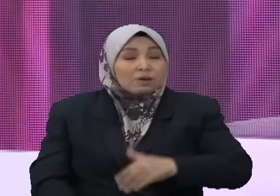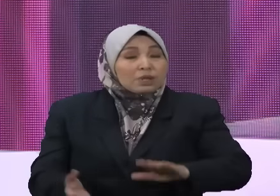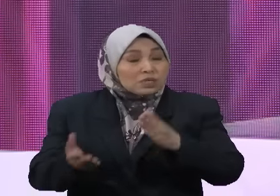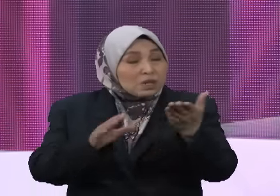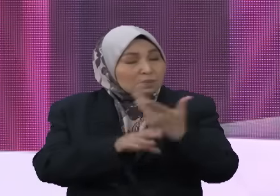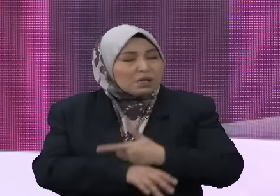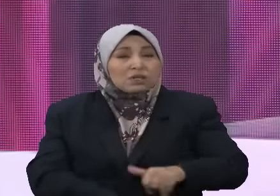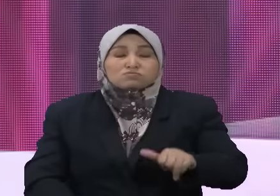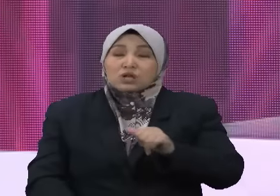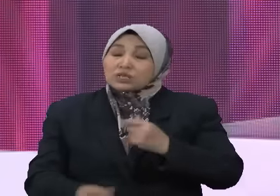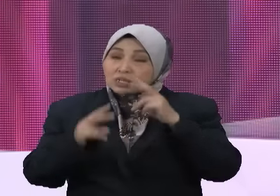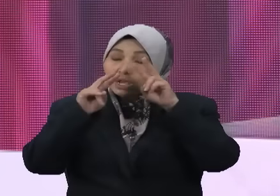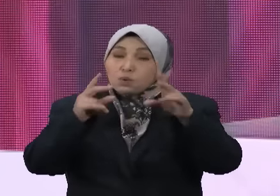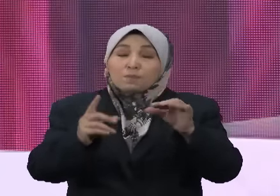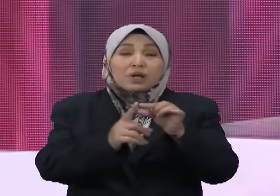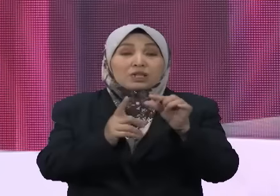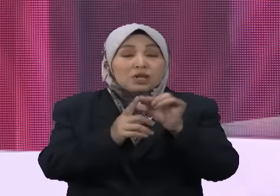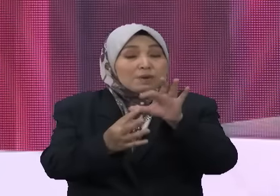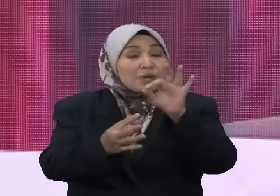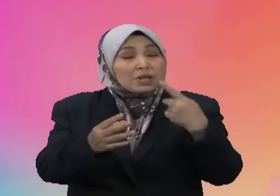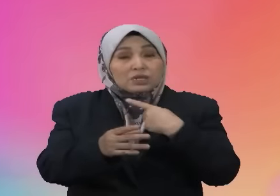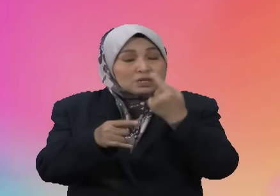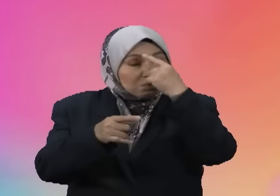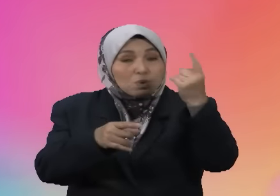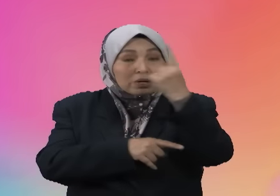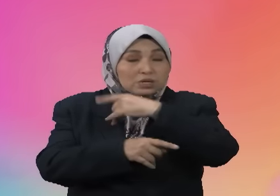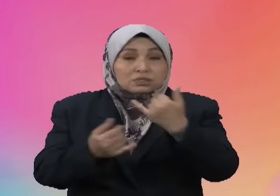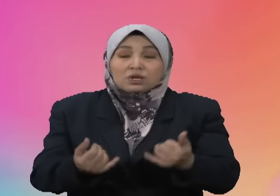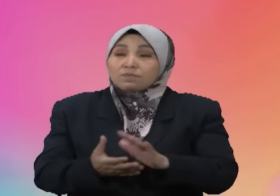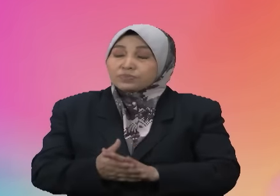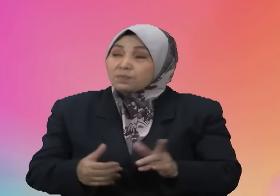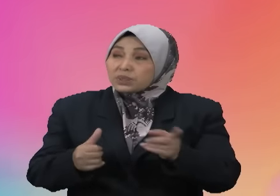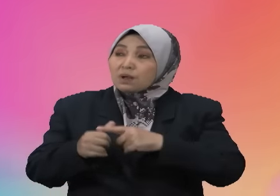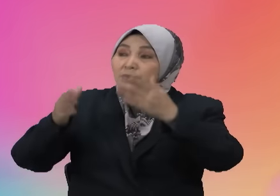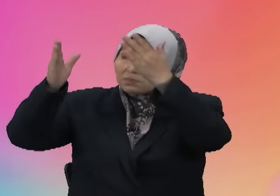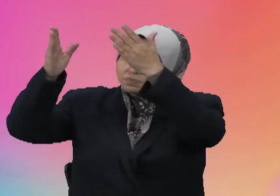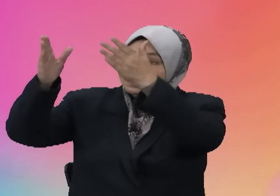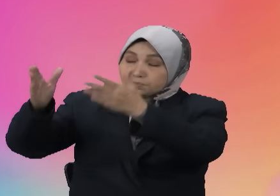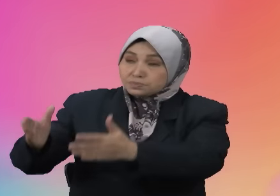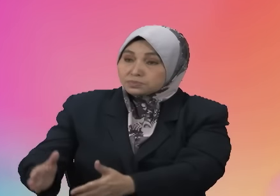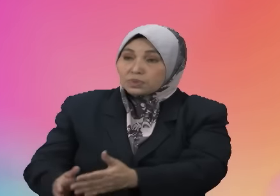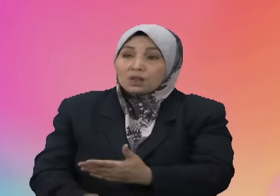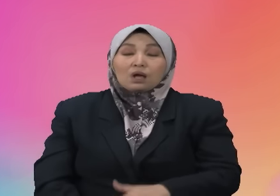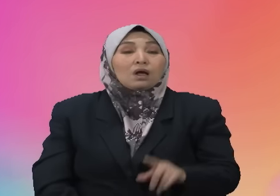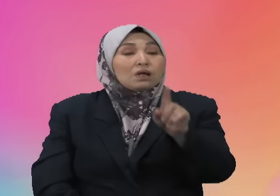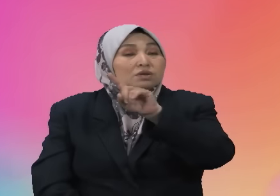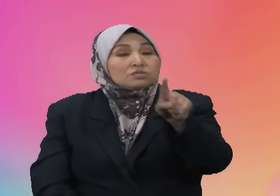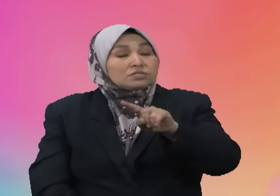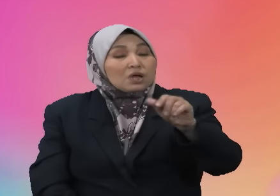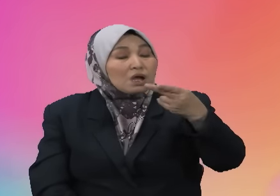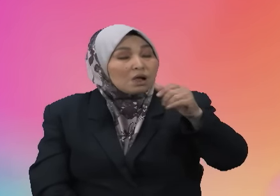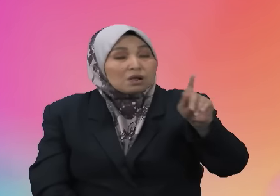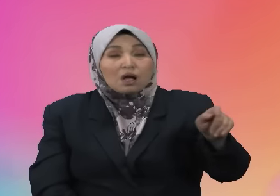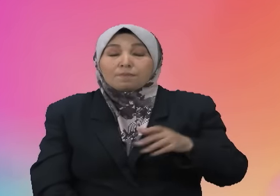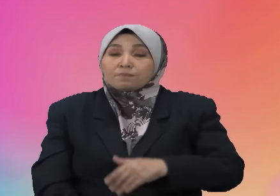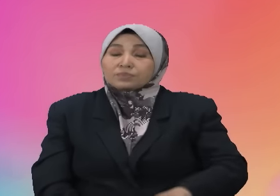kita lihat terlebih dahulu perkataan pilihan kita untuk hari ini yang pertama sekali adalah zahaqa bermaksud melayang